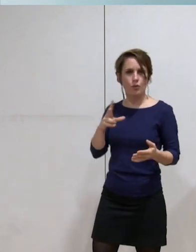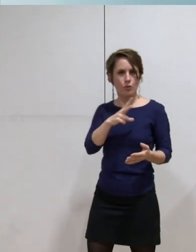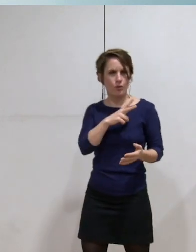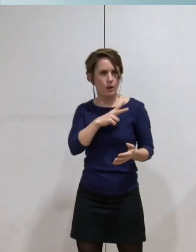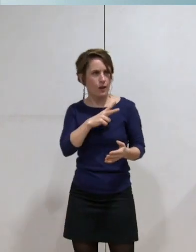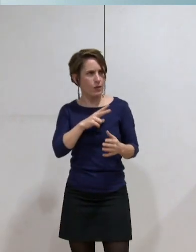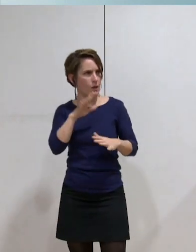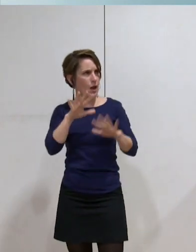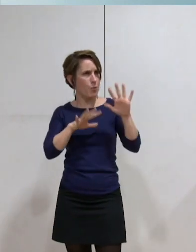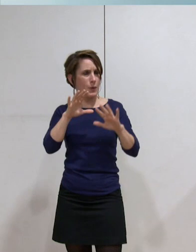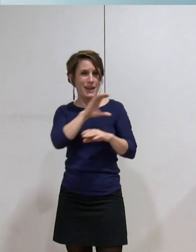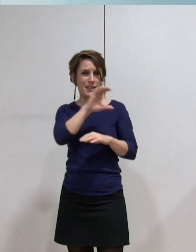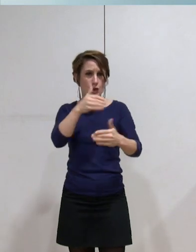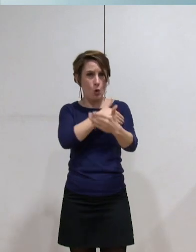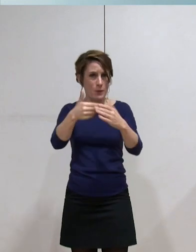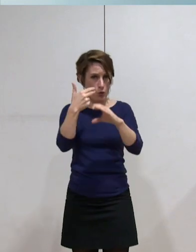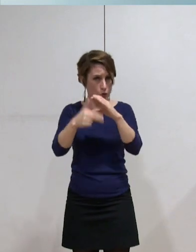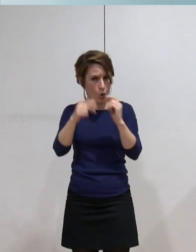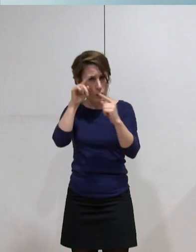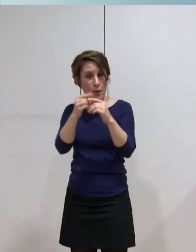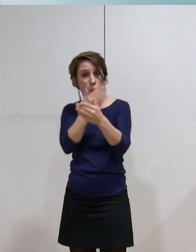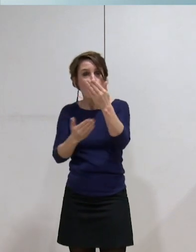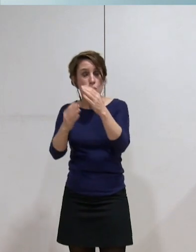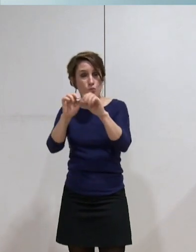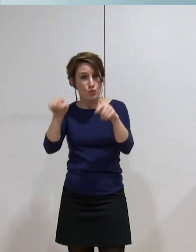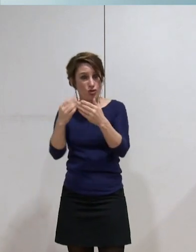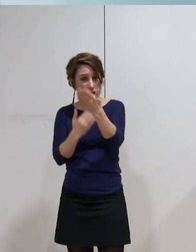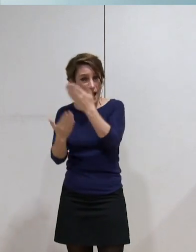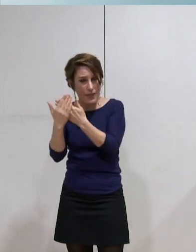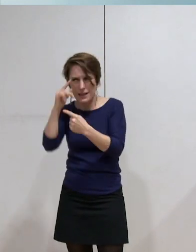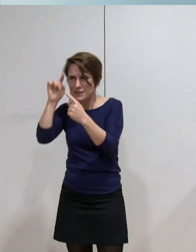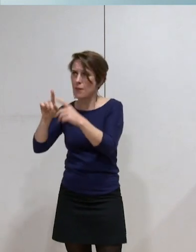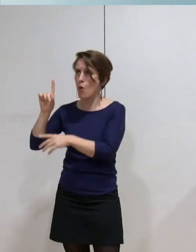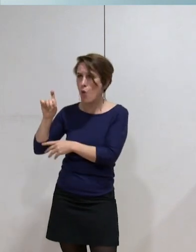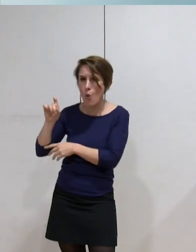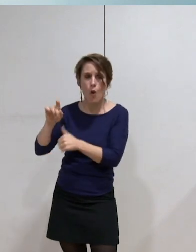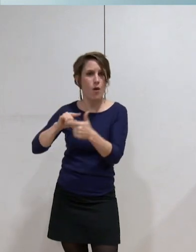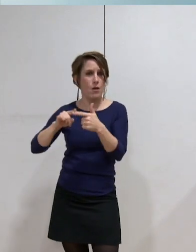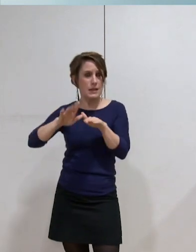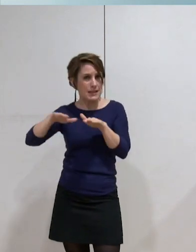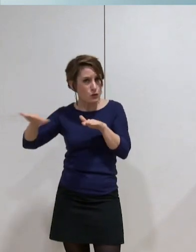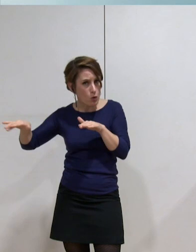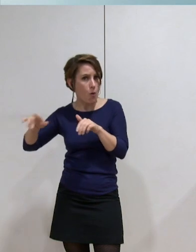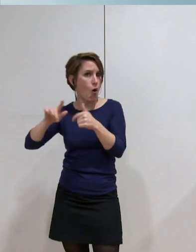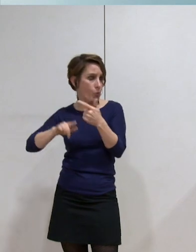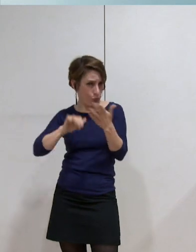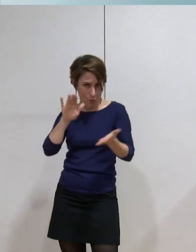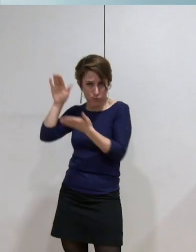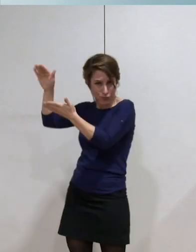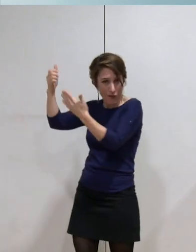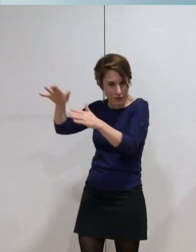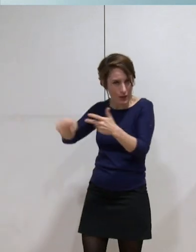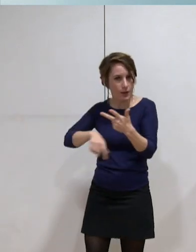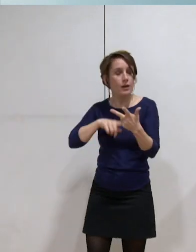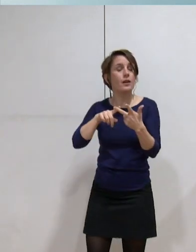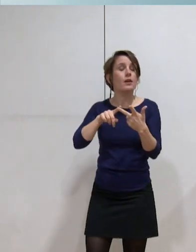100 millions d'euros sur les budgets annexes qui ont été transférés sur l'eau sur le stationnement notamment et comme